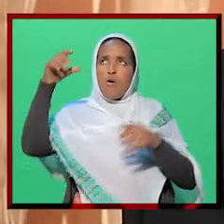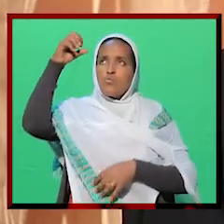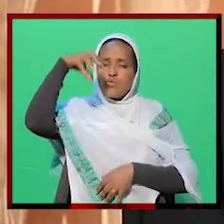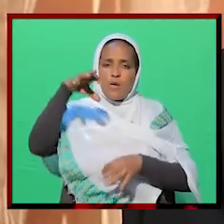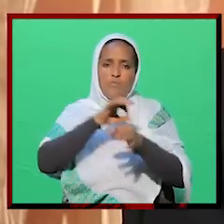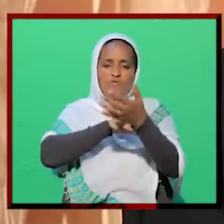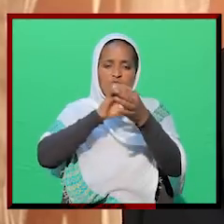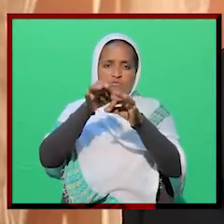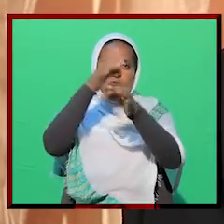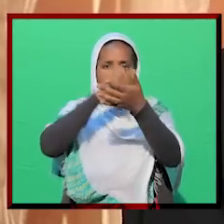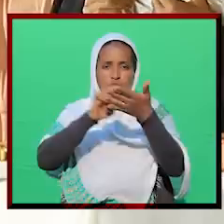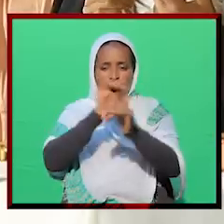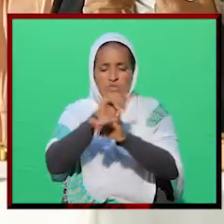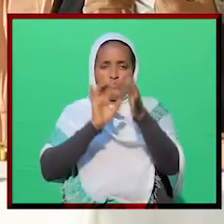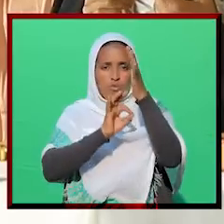ቅባት ዘይት